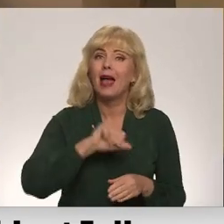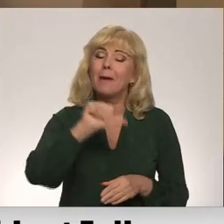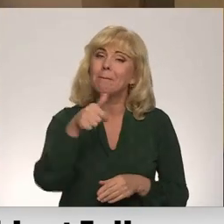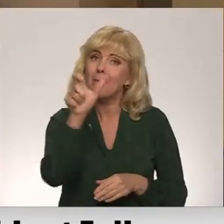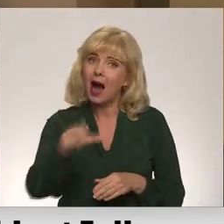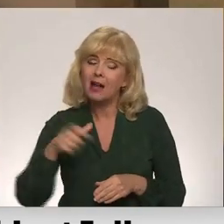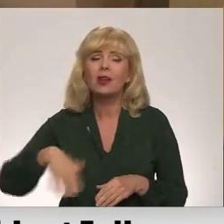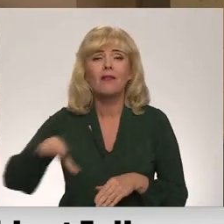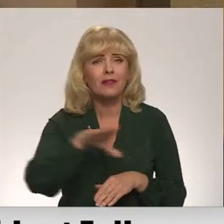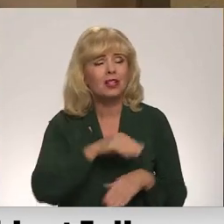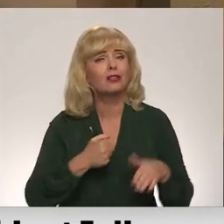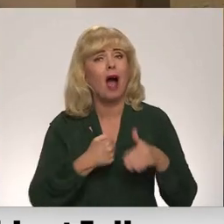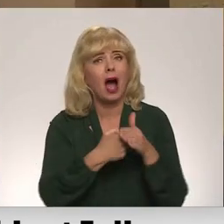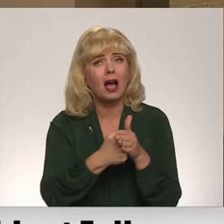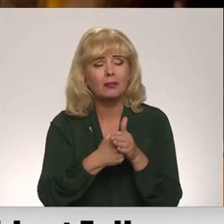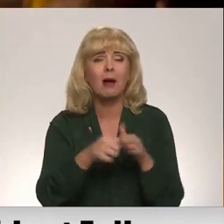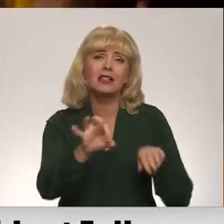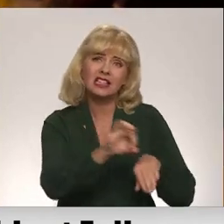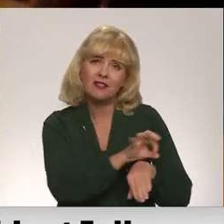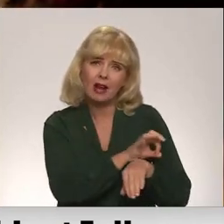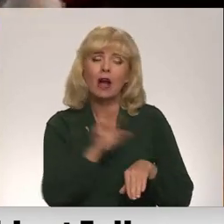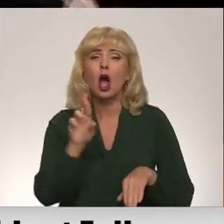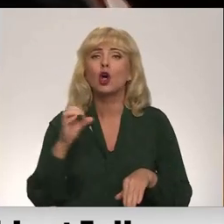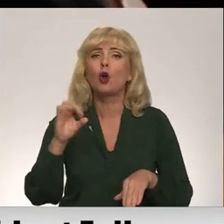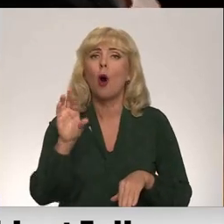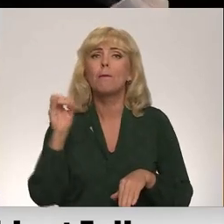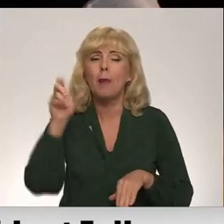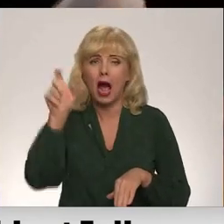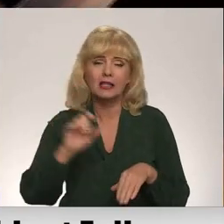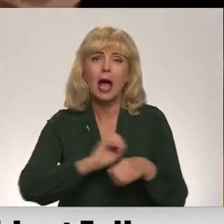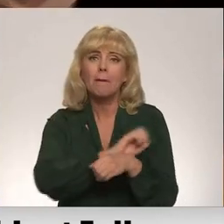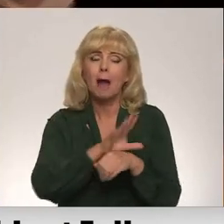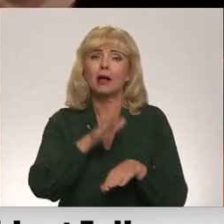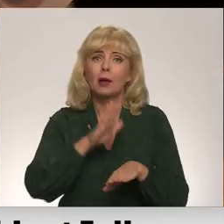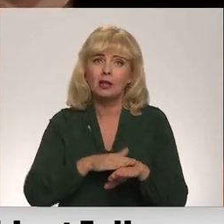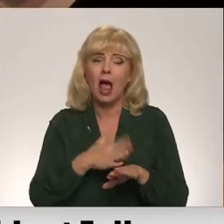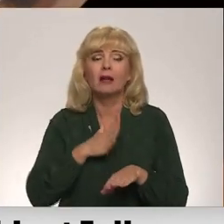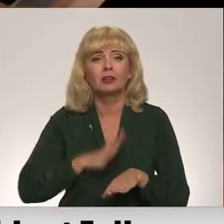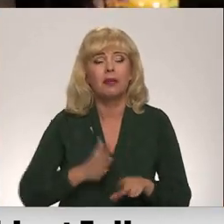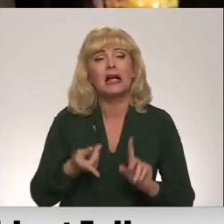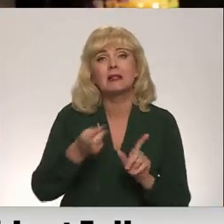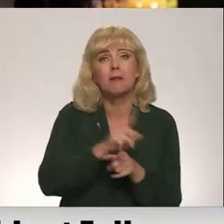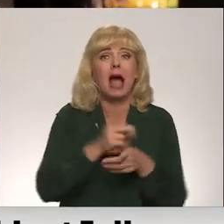Mākslinieca it visā atbalsta dzīvesbiedrs Roberts, kuram pandēmijas dēļ nācās mainīt profesiju.